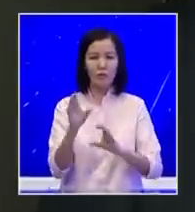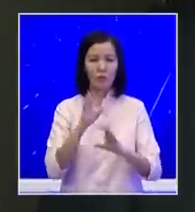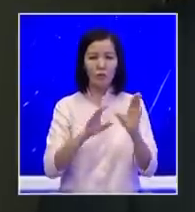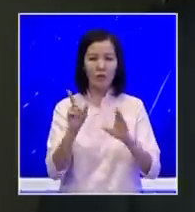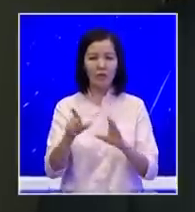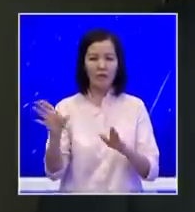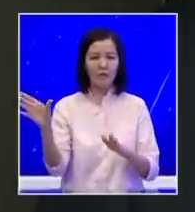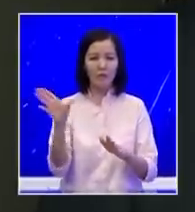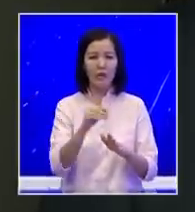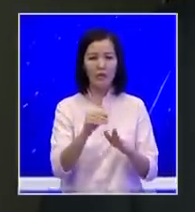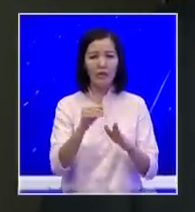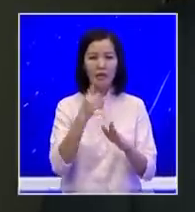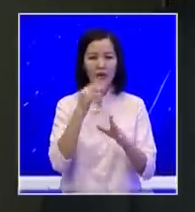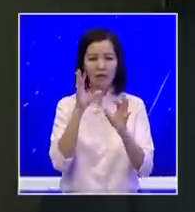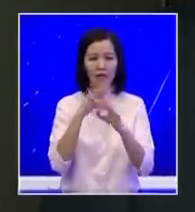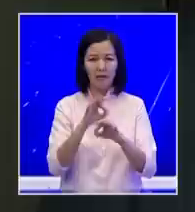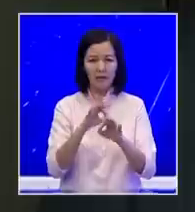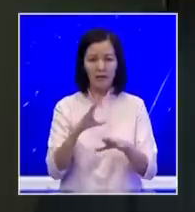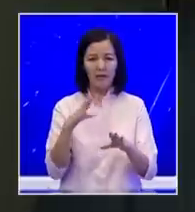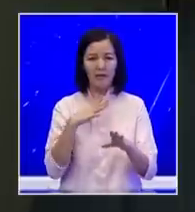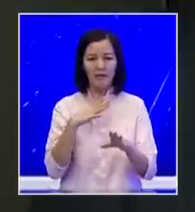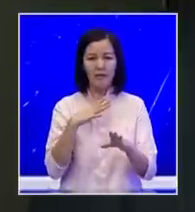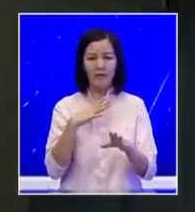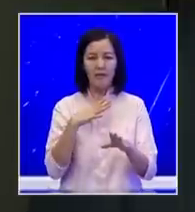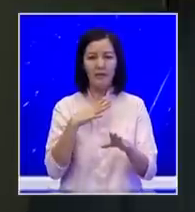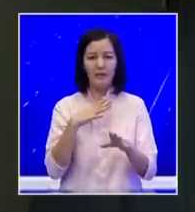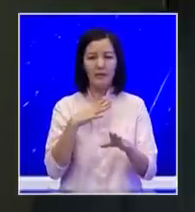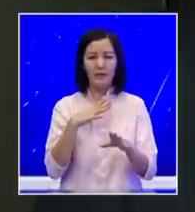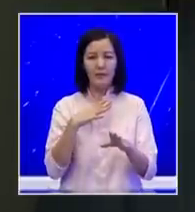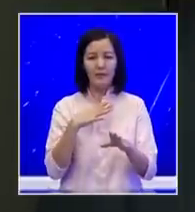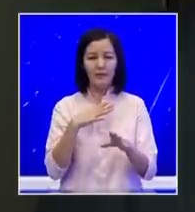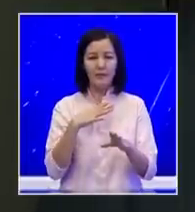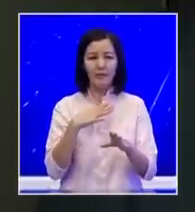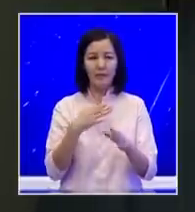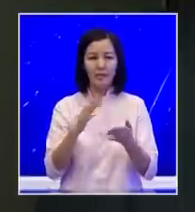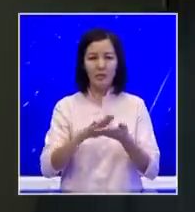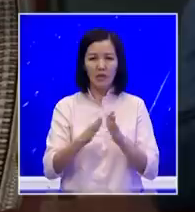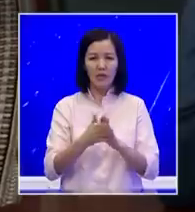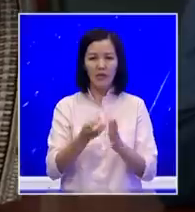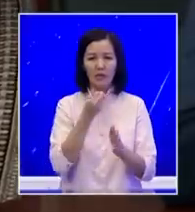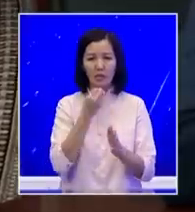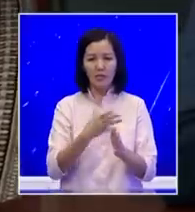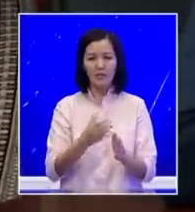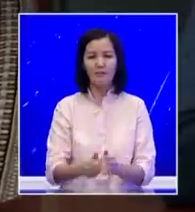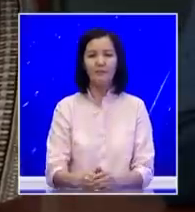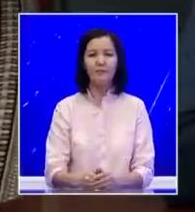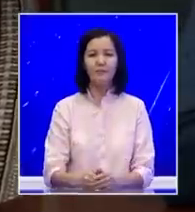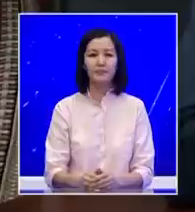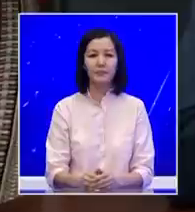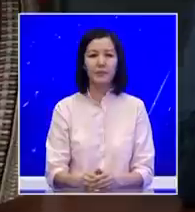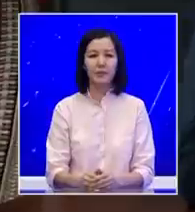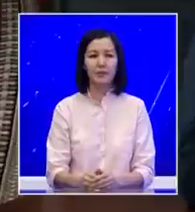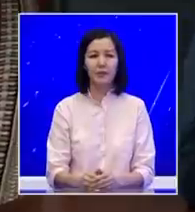студенттердің барлығы да анализдер алынды. Қазіргі күнге олардың жағдайлары жақсы.